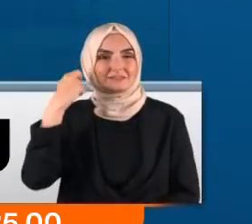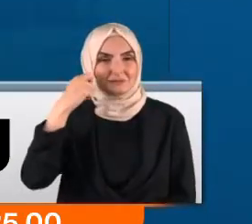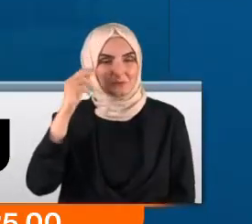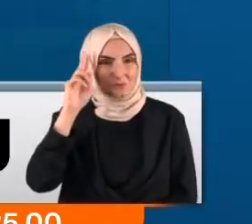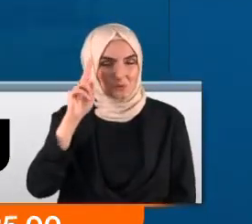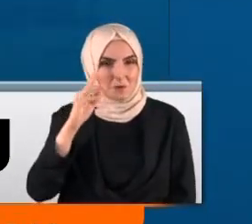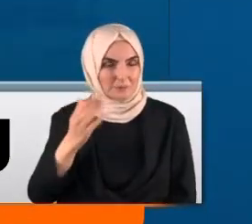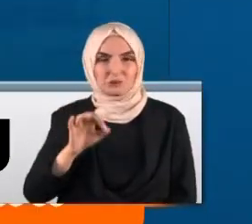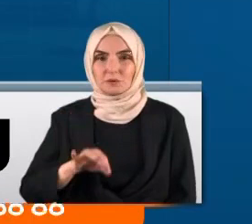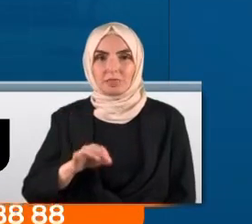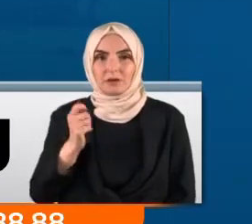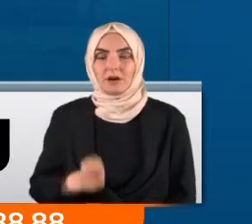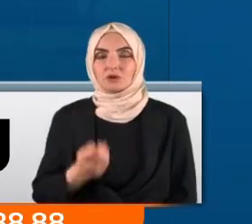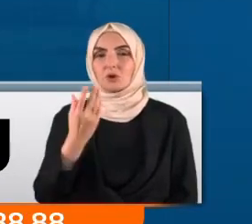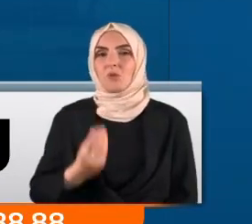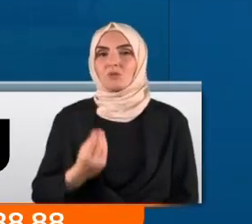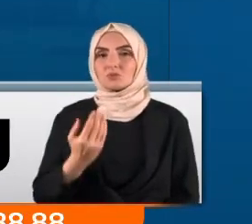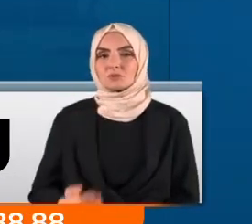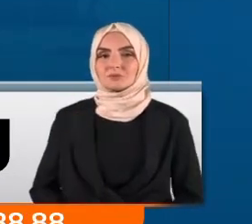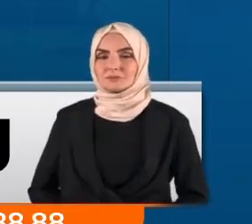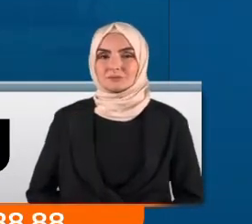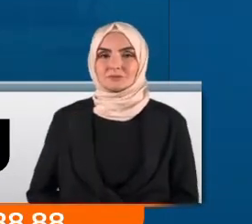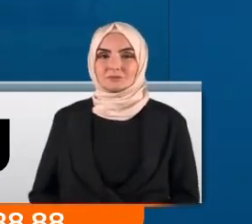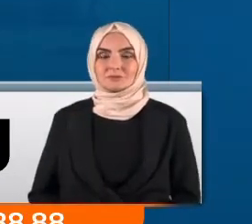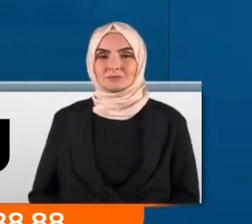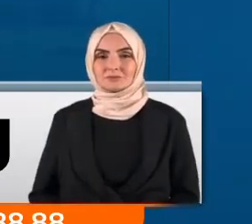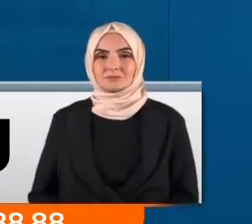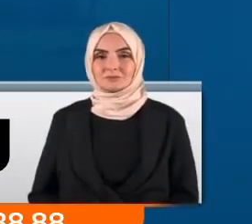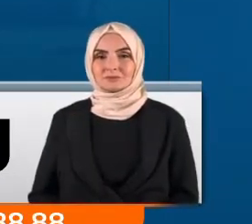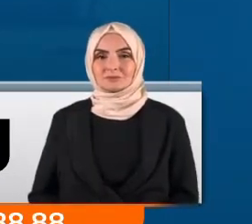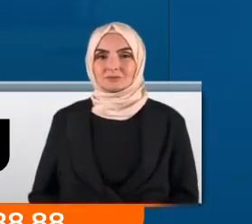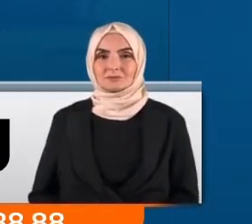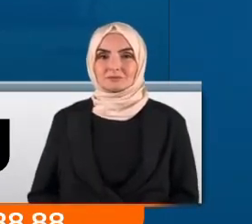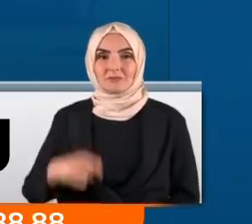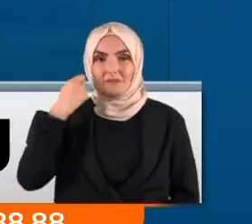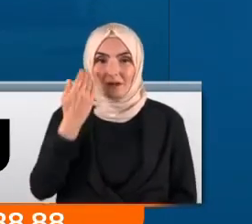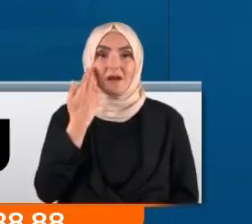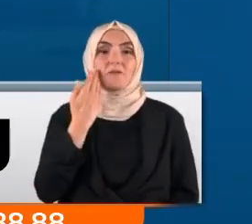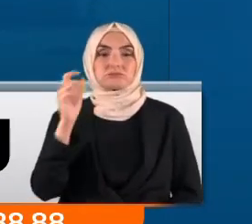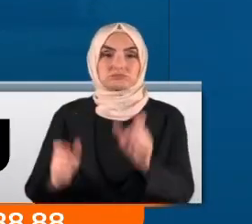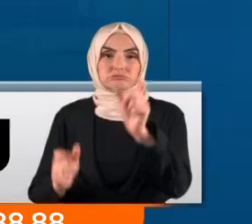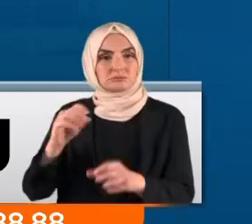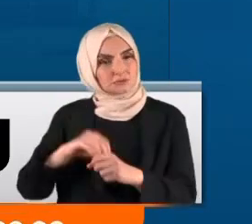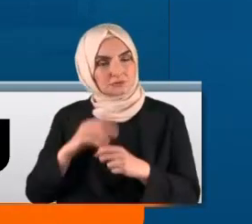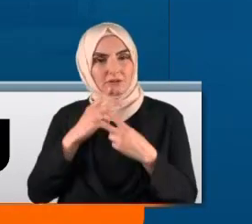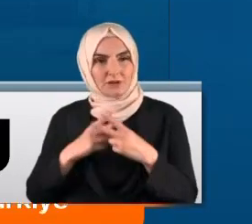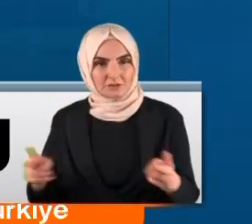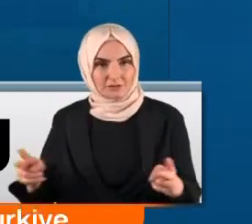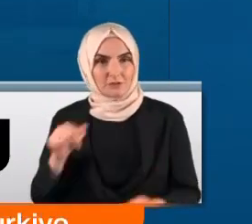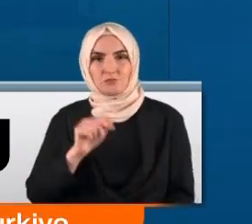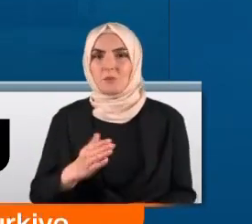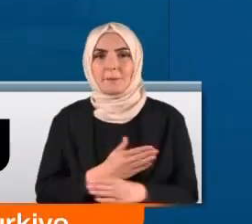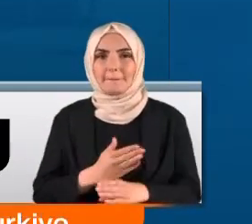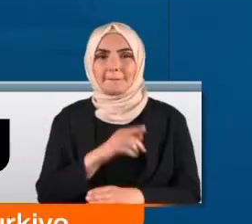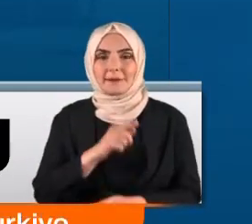material is not a metal, but a ceramic called aluminum oxynitride. Filmi izlemeyenler için açıklayalım. Söz konusu madde aslında